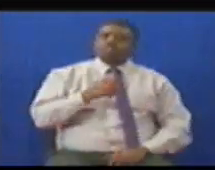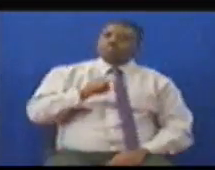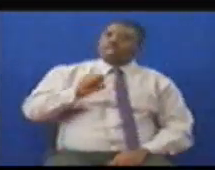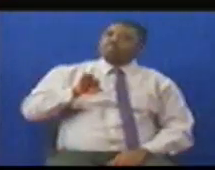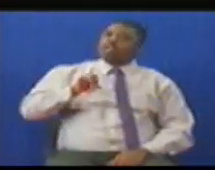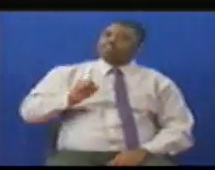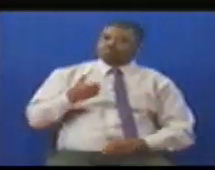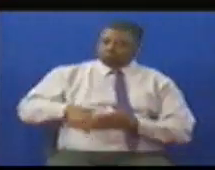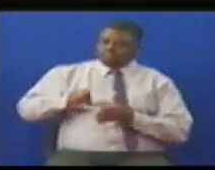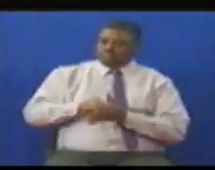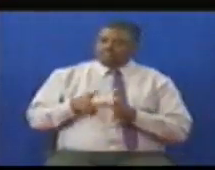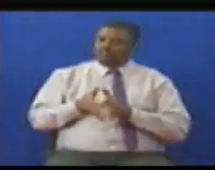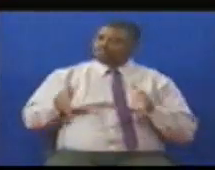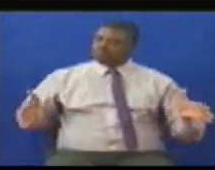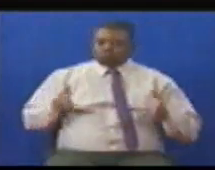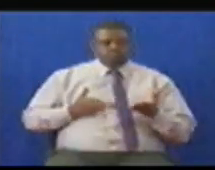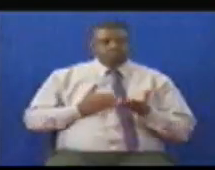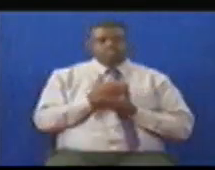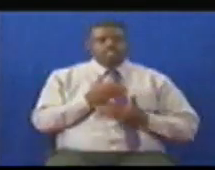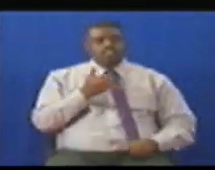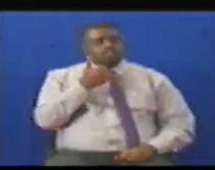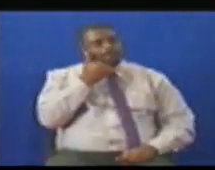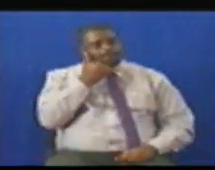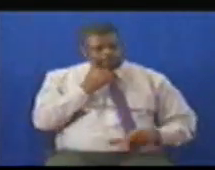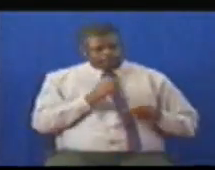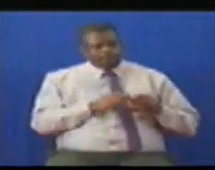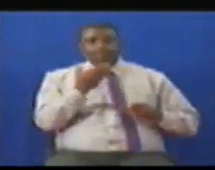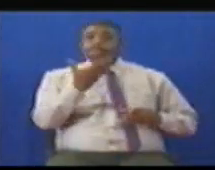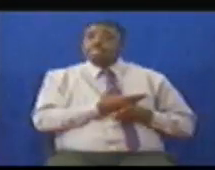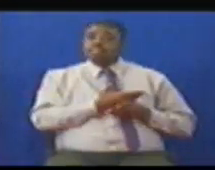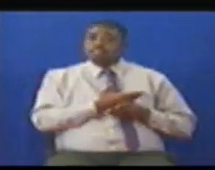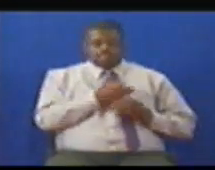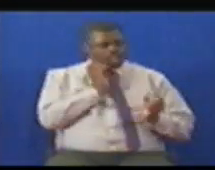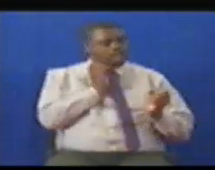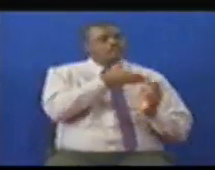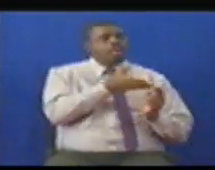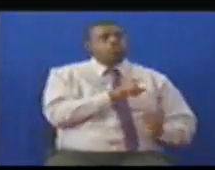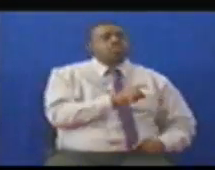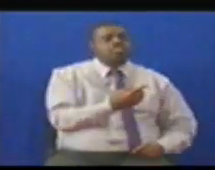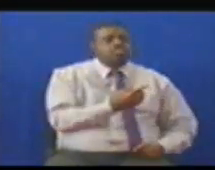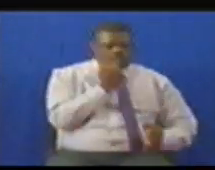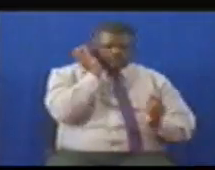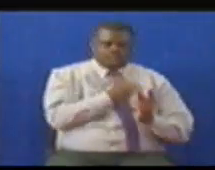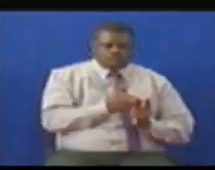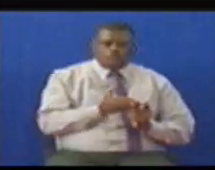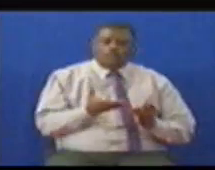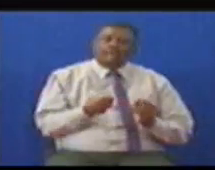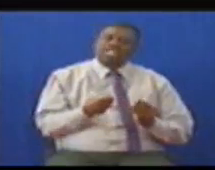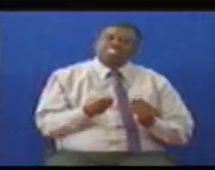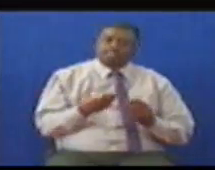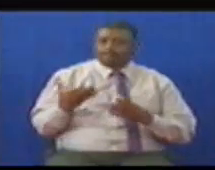njia ya kielektroniki kupitia mitandao wa simu na benki ili kurahisisha, ili kuharakisha na kurahisisha